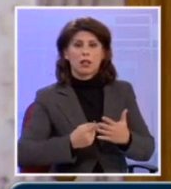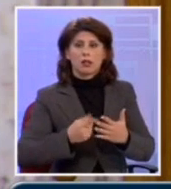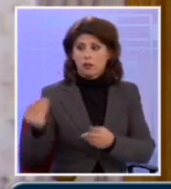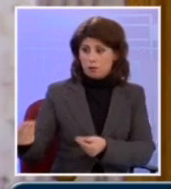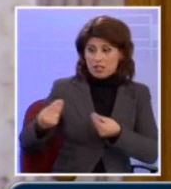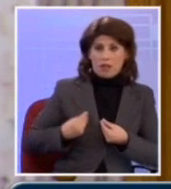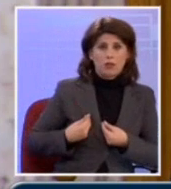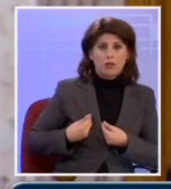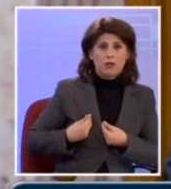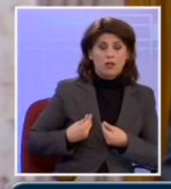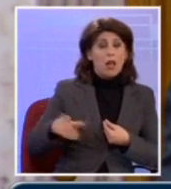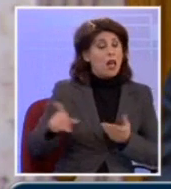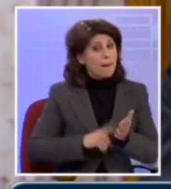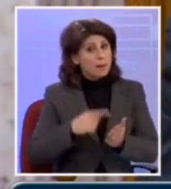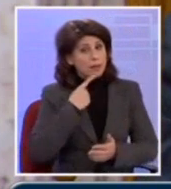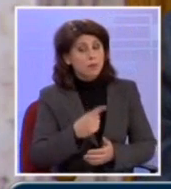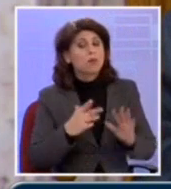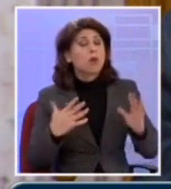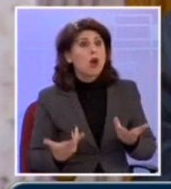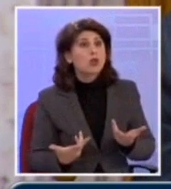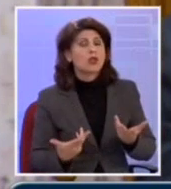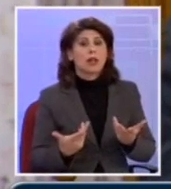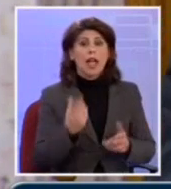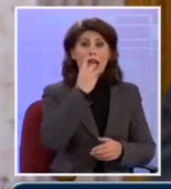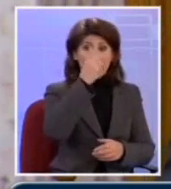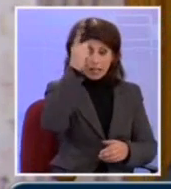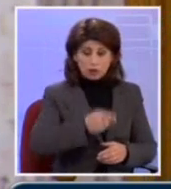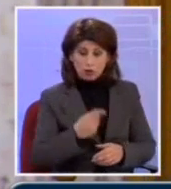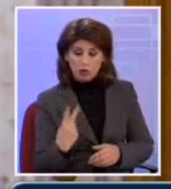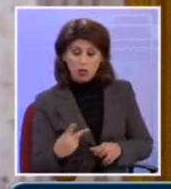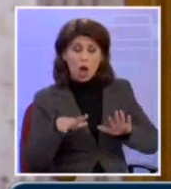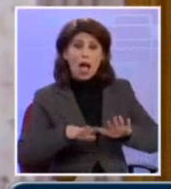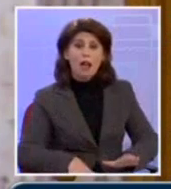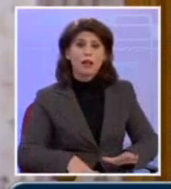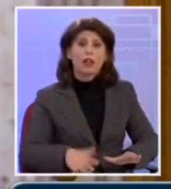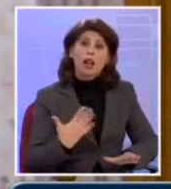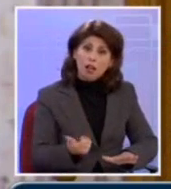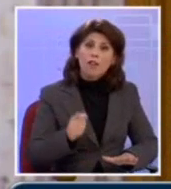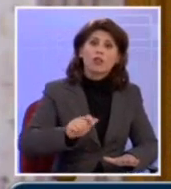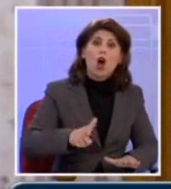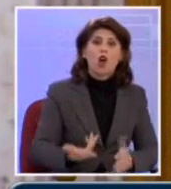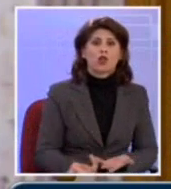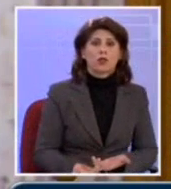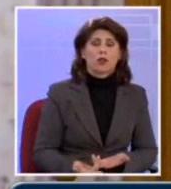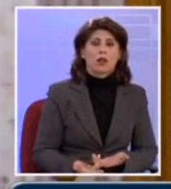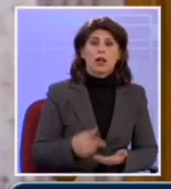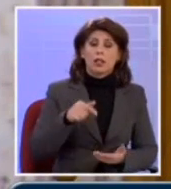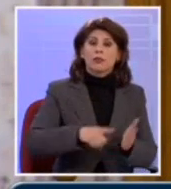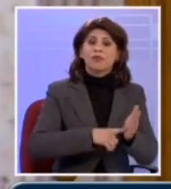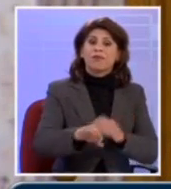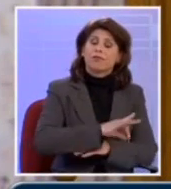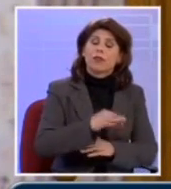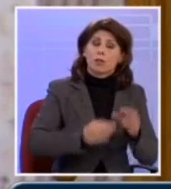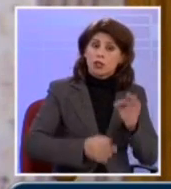παραδώσατε, αντί να μας πείτε για το πώς ένας στους δύο πια ανέργους είναι και φτωχός, είναι μέσα σε αυτό το νομοσχέδιο